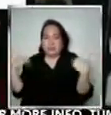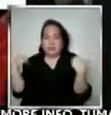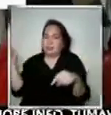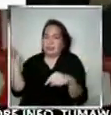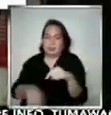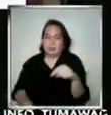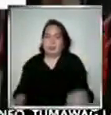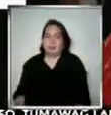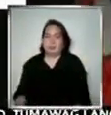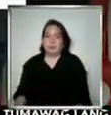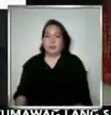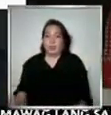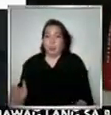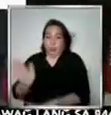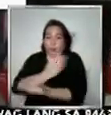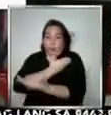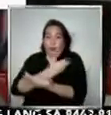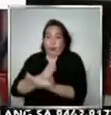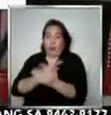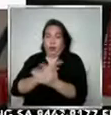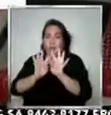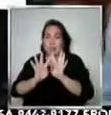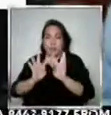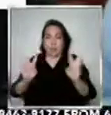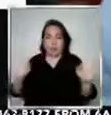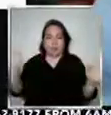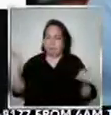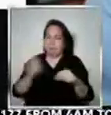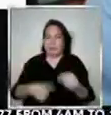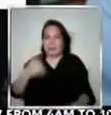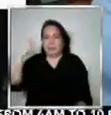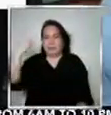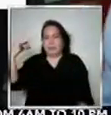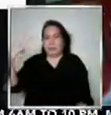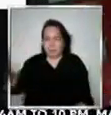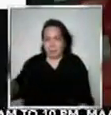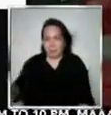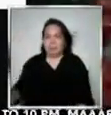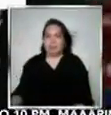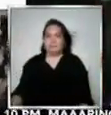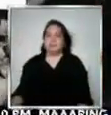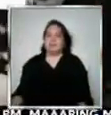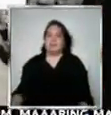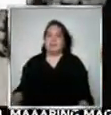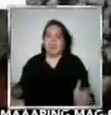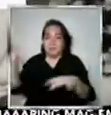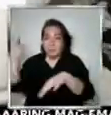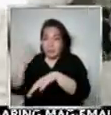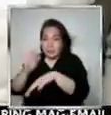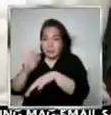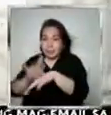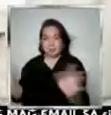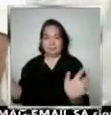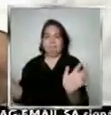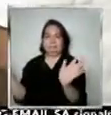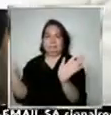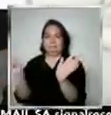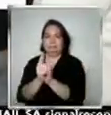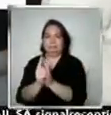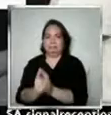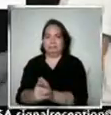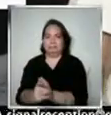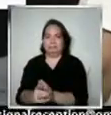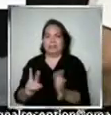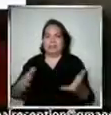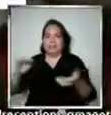tagatugtog. Babawasan na rin ang mga pagkanta sa misa. No touch policy rin sa misa dahil bawal ang paghahawak kamay sa pagkanta